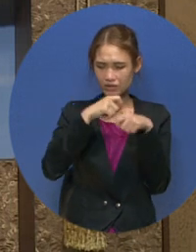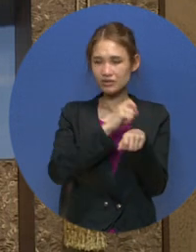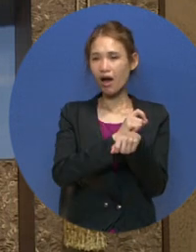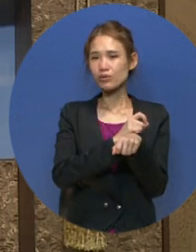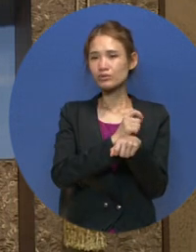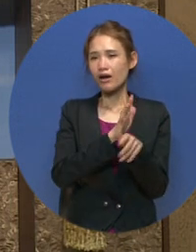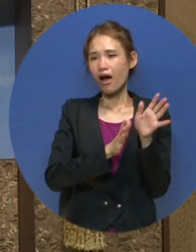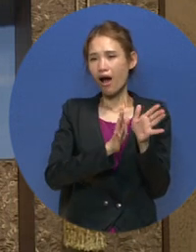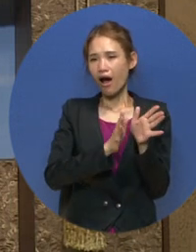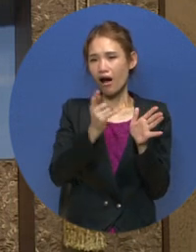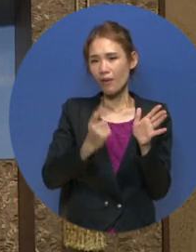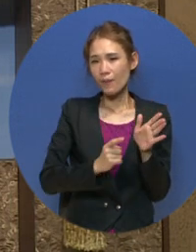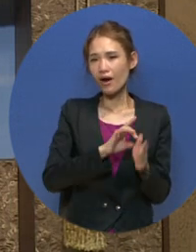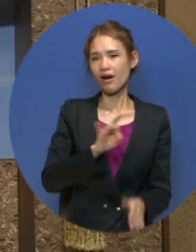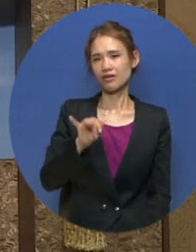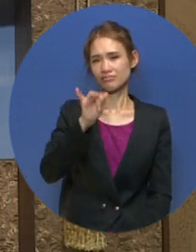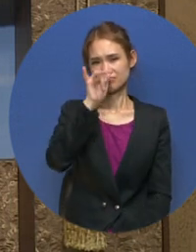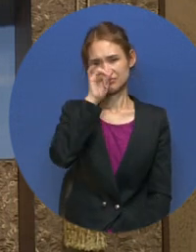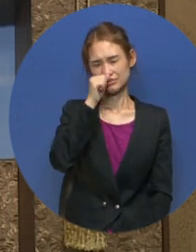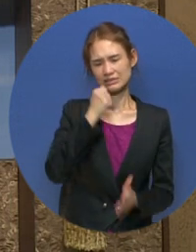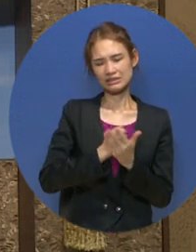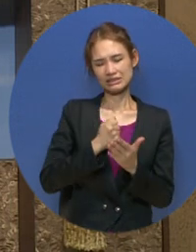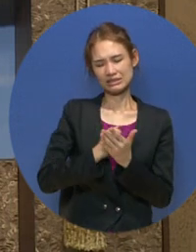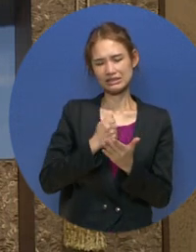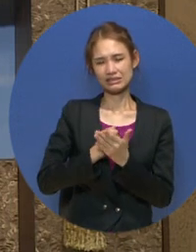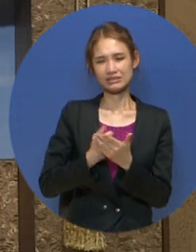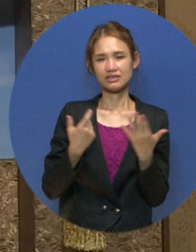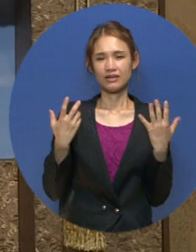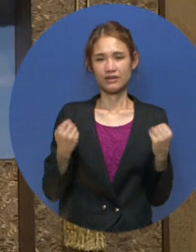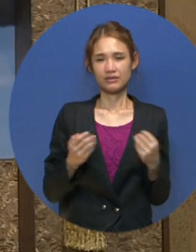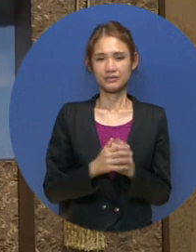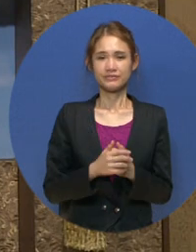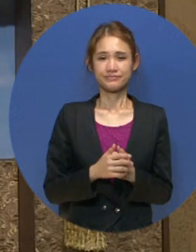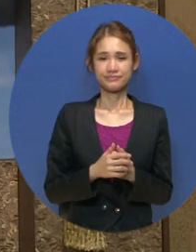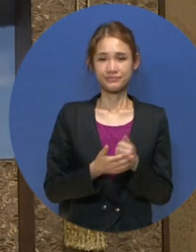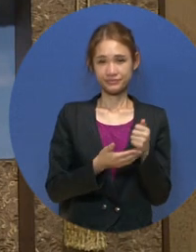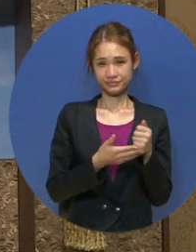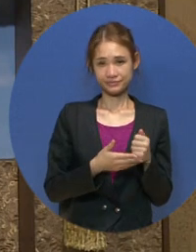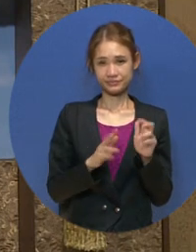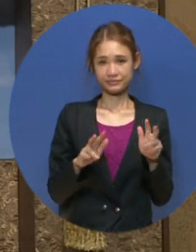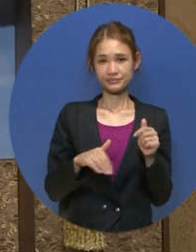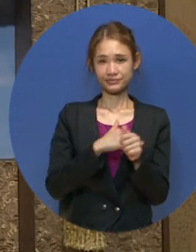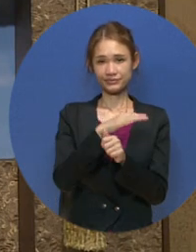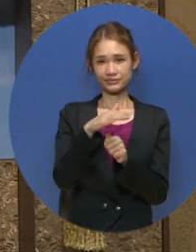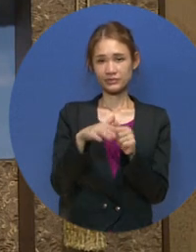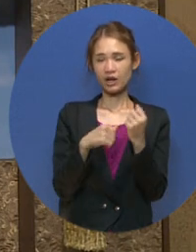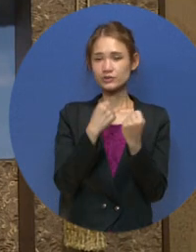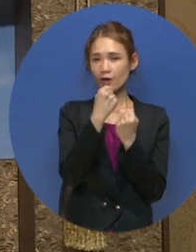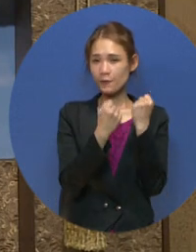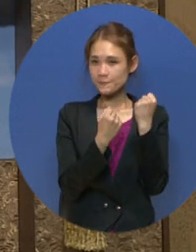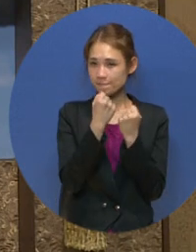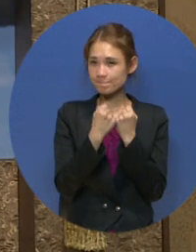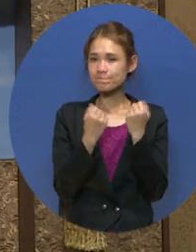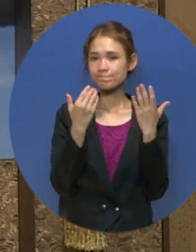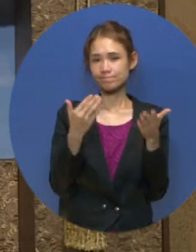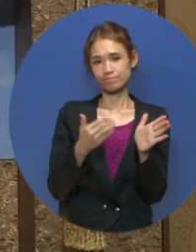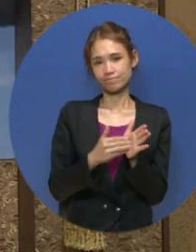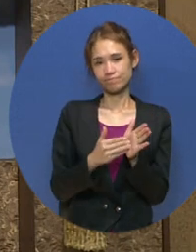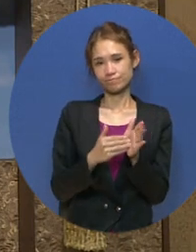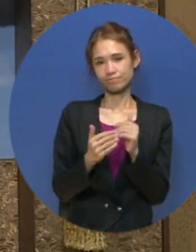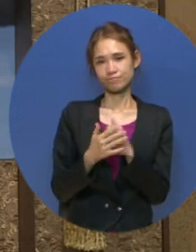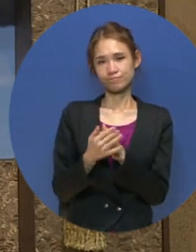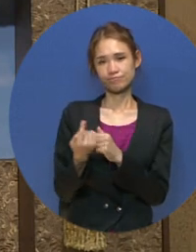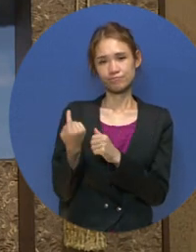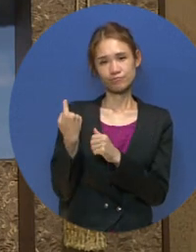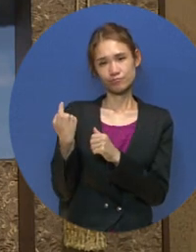일들이 종종 있었습니다. 예, 속상하셨겠어요. 네, 그래서 이제 그 손님분들에게 지금의 상황들을 설명을 드리고 그래서